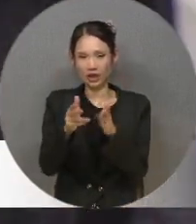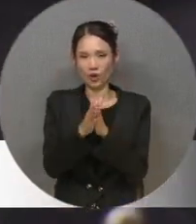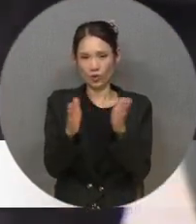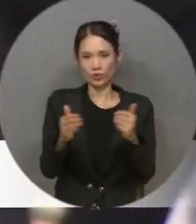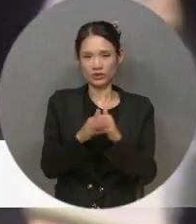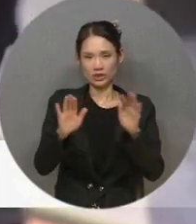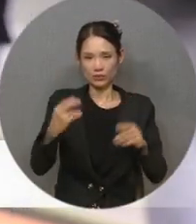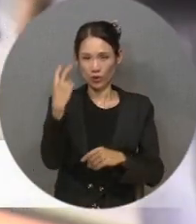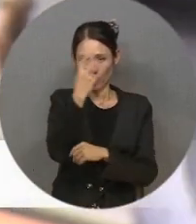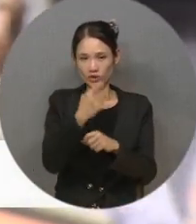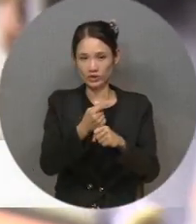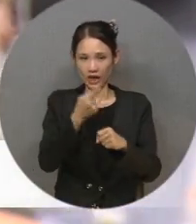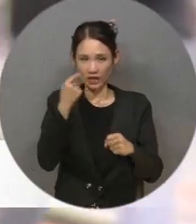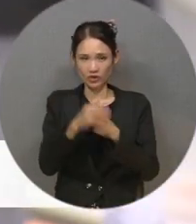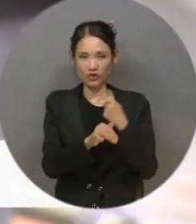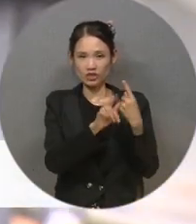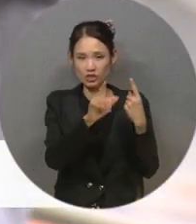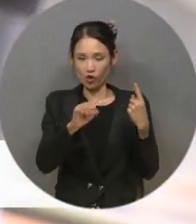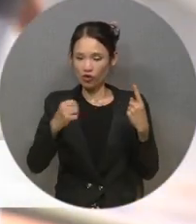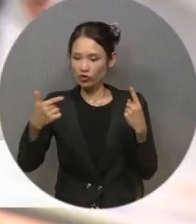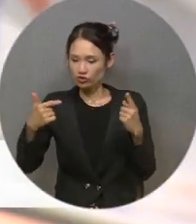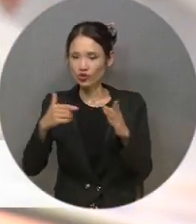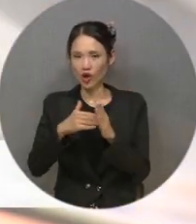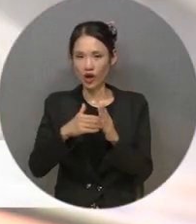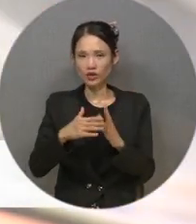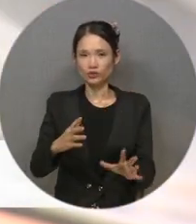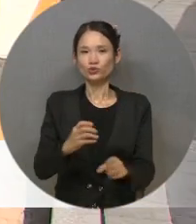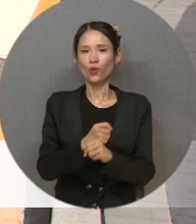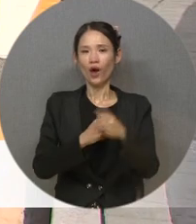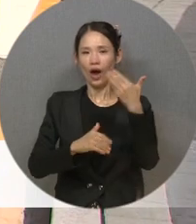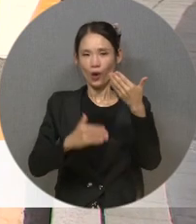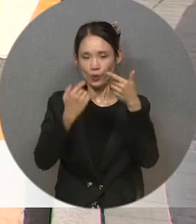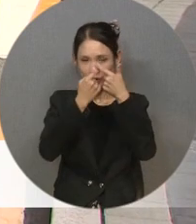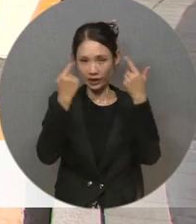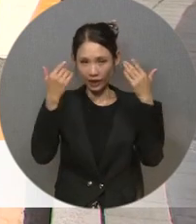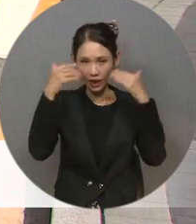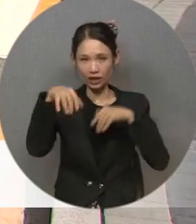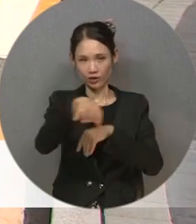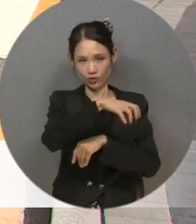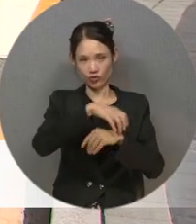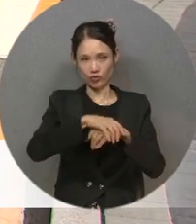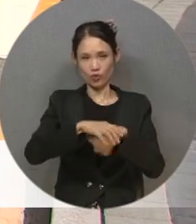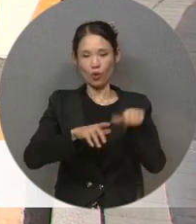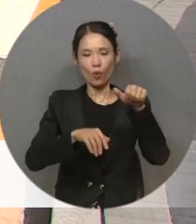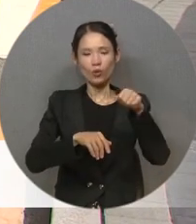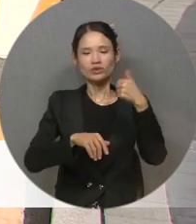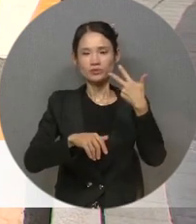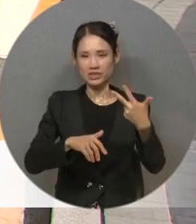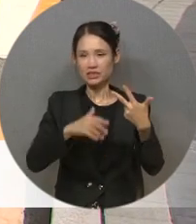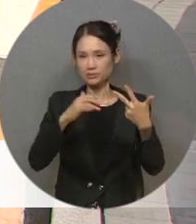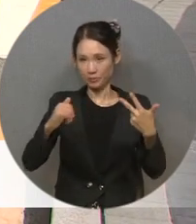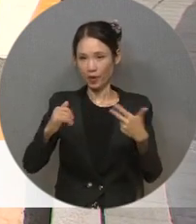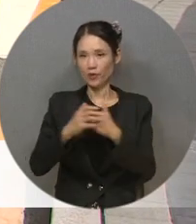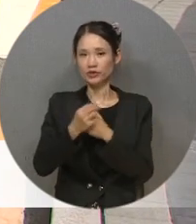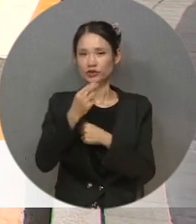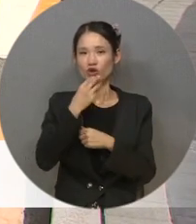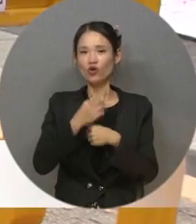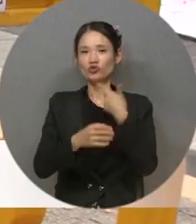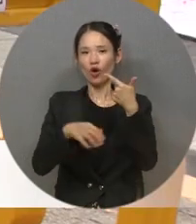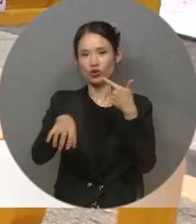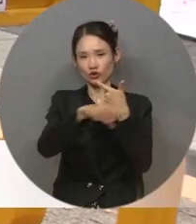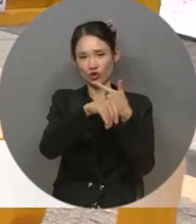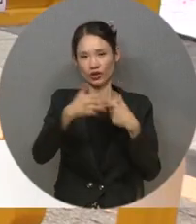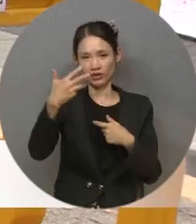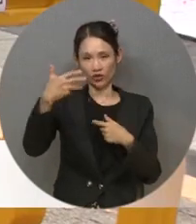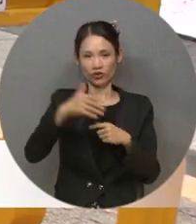조사는 지난해 1월부터 6월까지 9개 대학교 장애인권기구 소속 57명이 서울 6개 구의